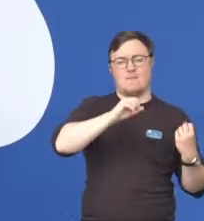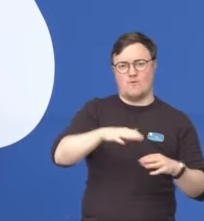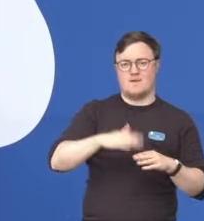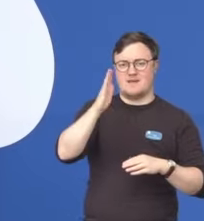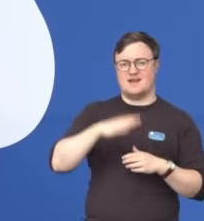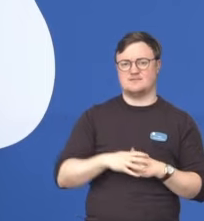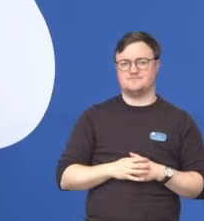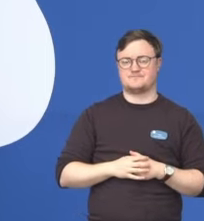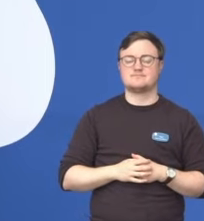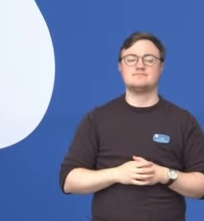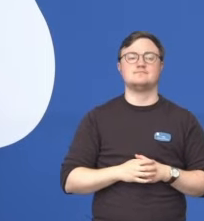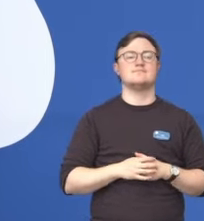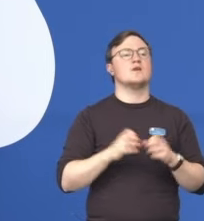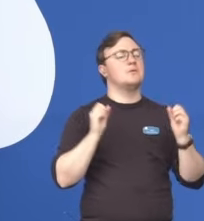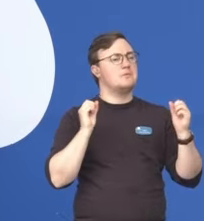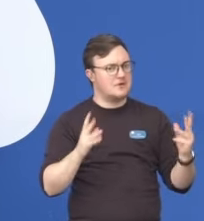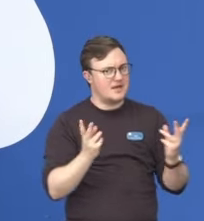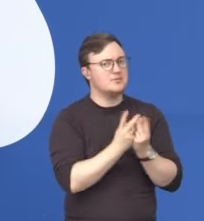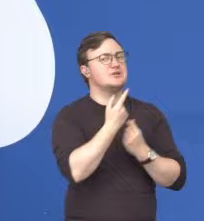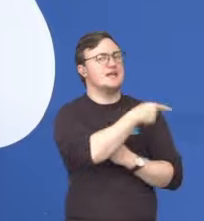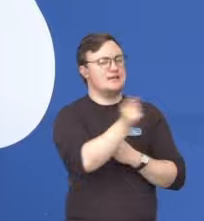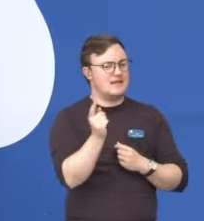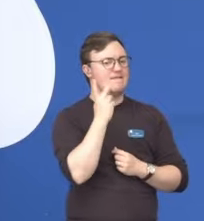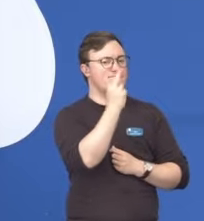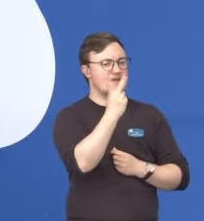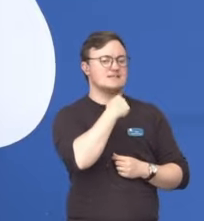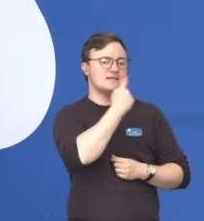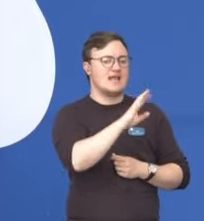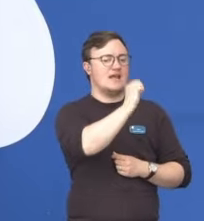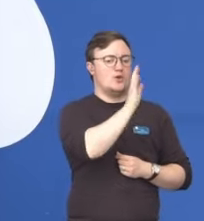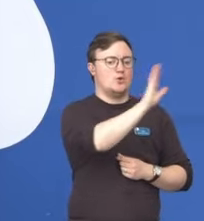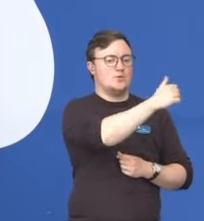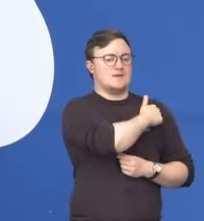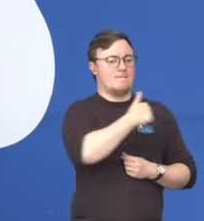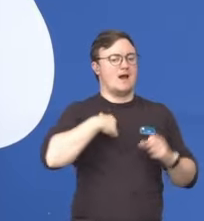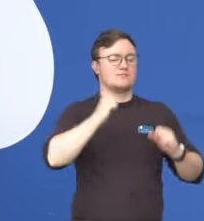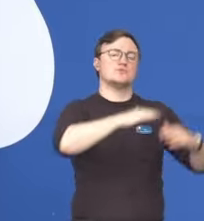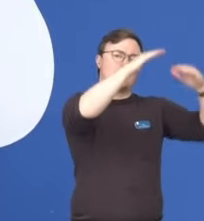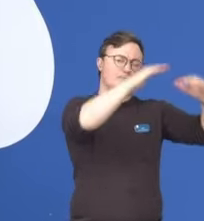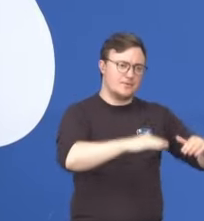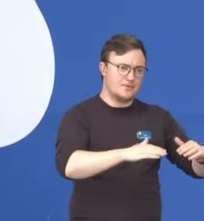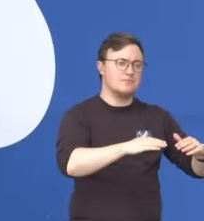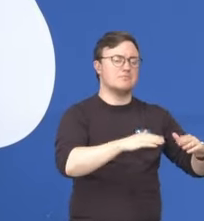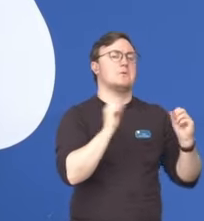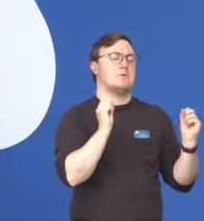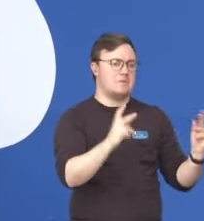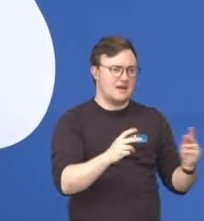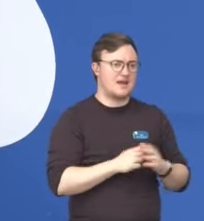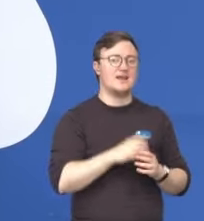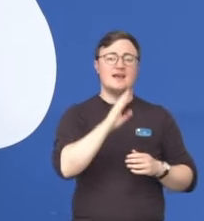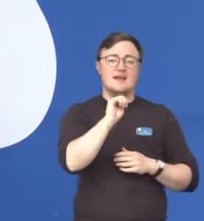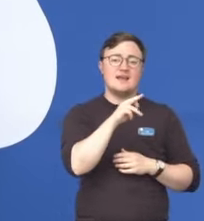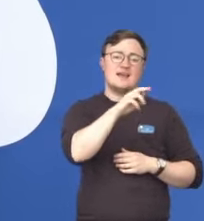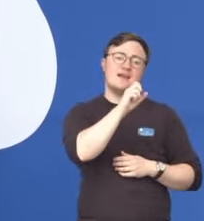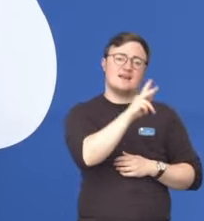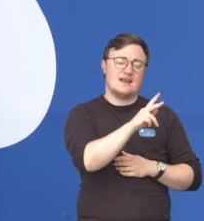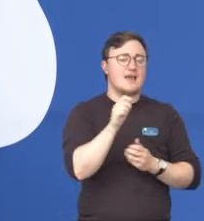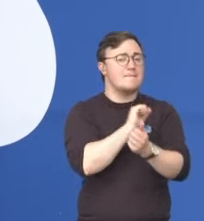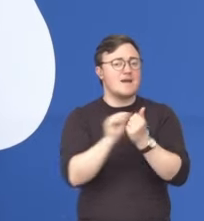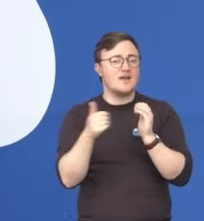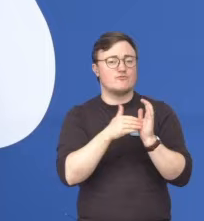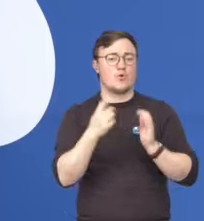håller fram att vi behöver minska EUs makt, att unga känner att överstatligheten är ett problem. Erik Berg från LUF, du ville